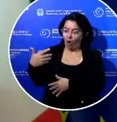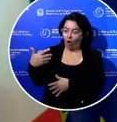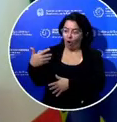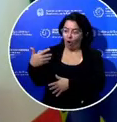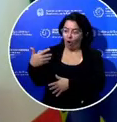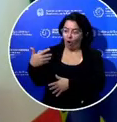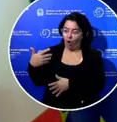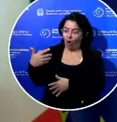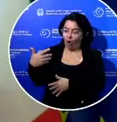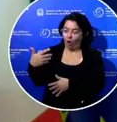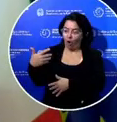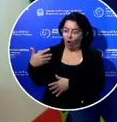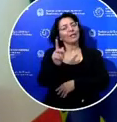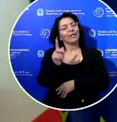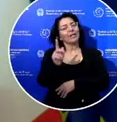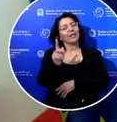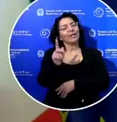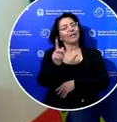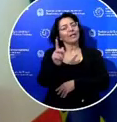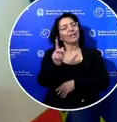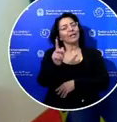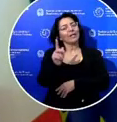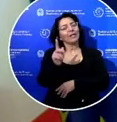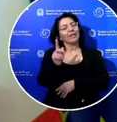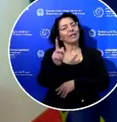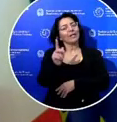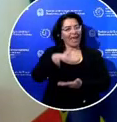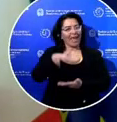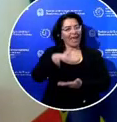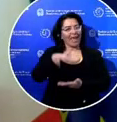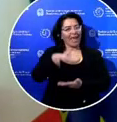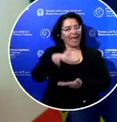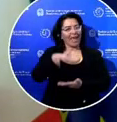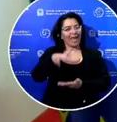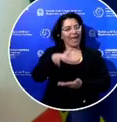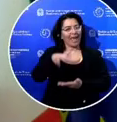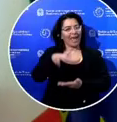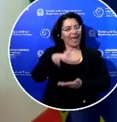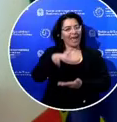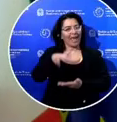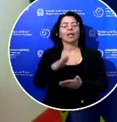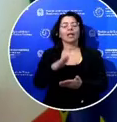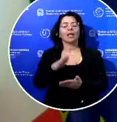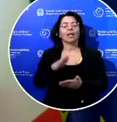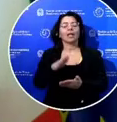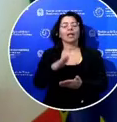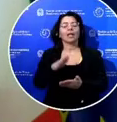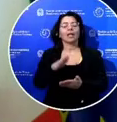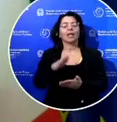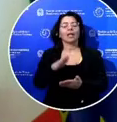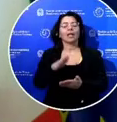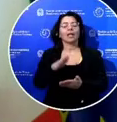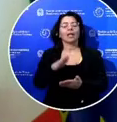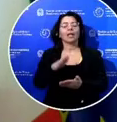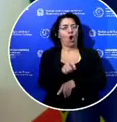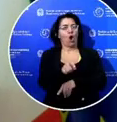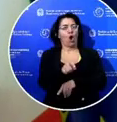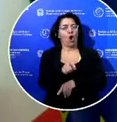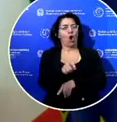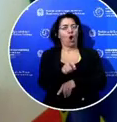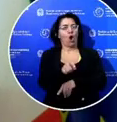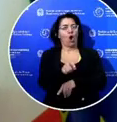nell'ottica dell'autorità garante per l'infanzia e l'adolescenza è importante porre l'attenzione sulla persona, è stato detto già